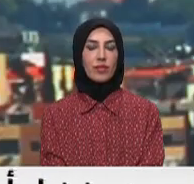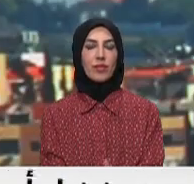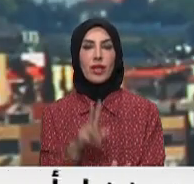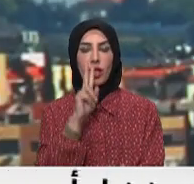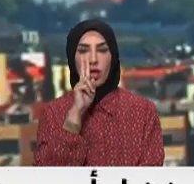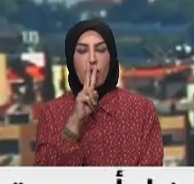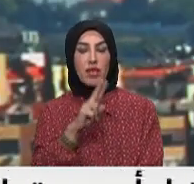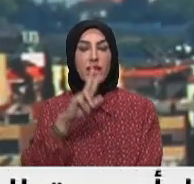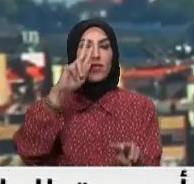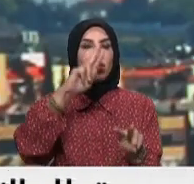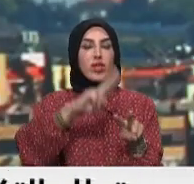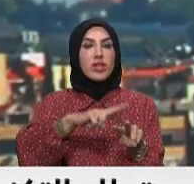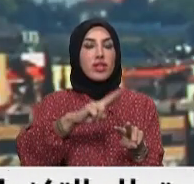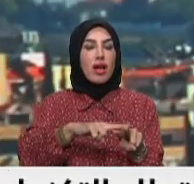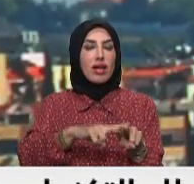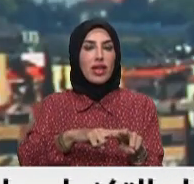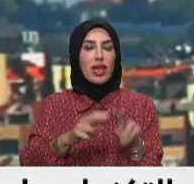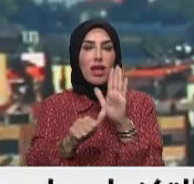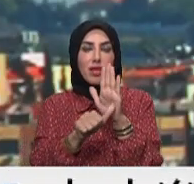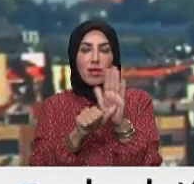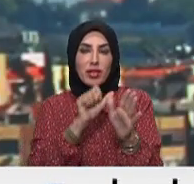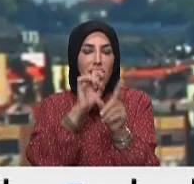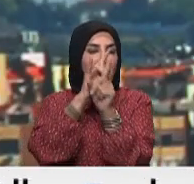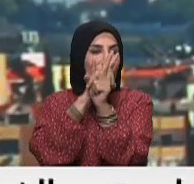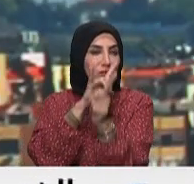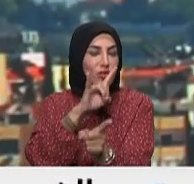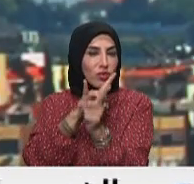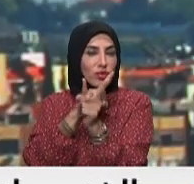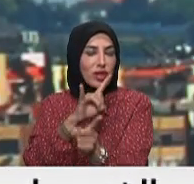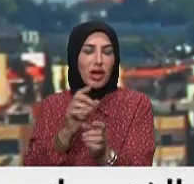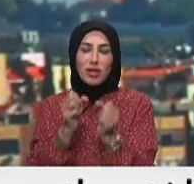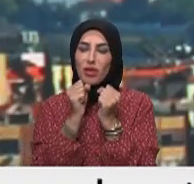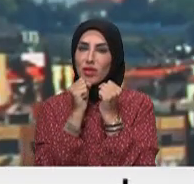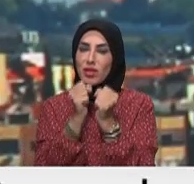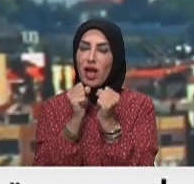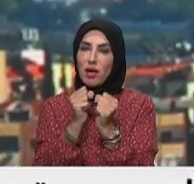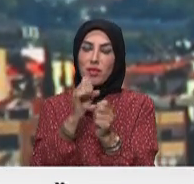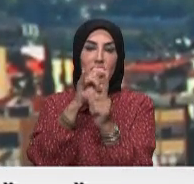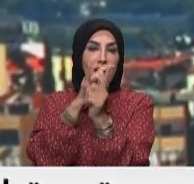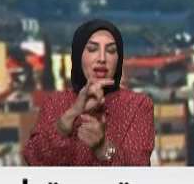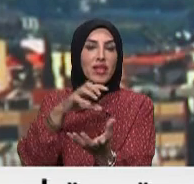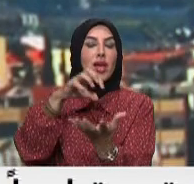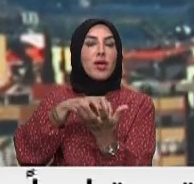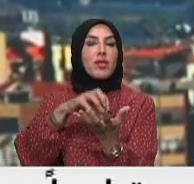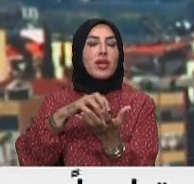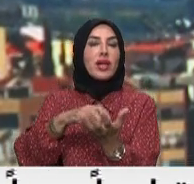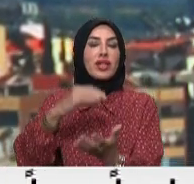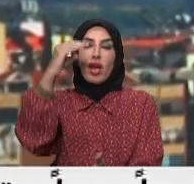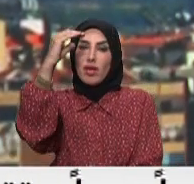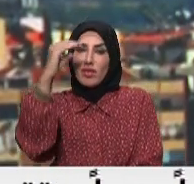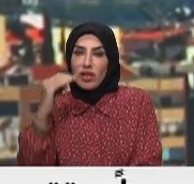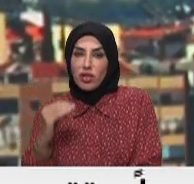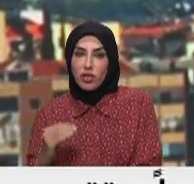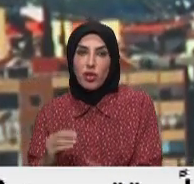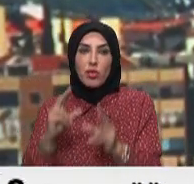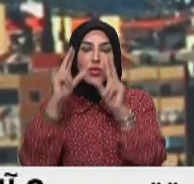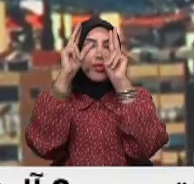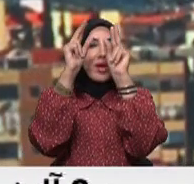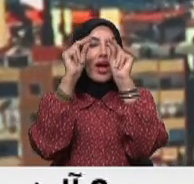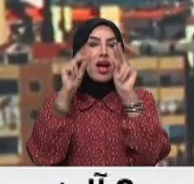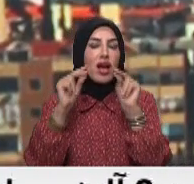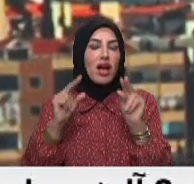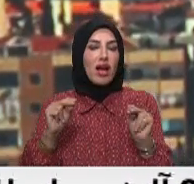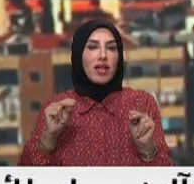شن جيش الاحتلال الإسرائيلي سلسلة غارات عنيفة استهدفت عدة بلدات في الجنوب مخلفة عشرات القتلى